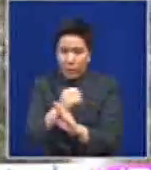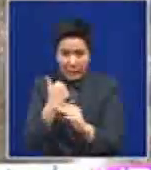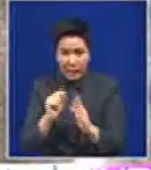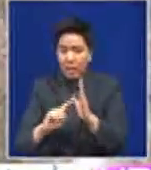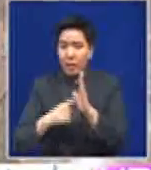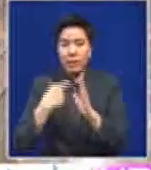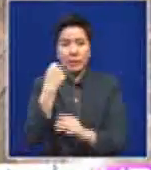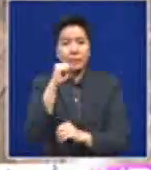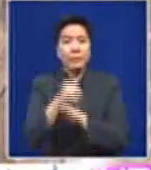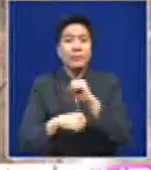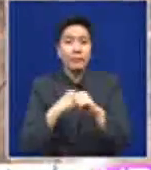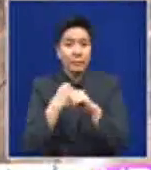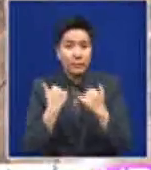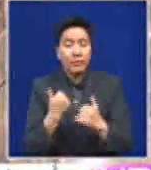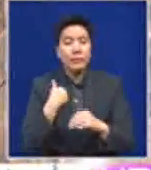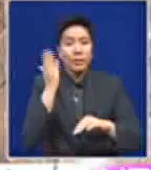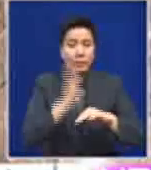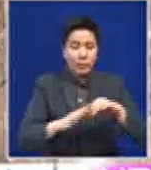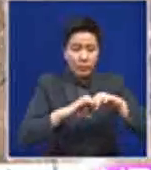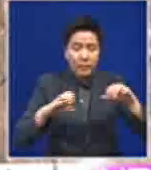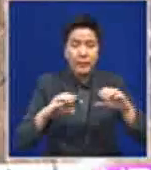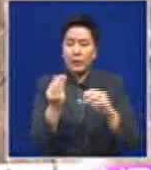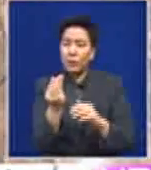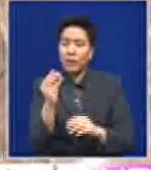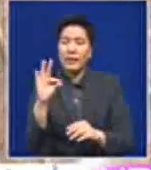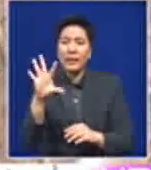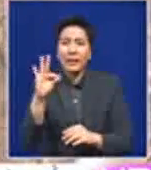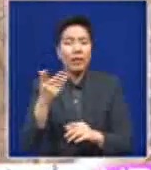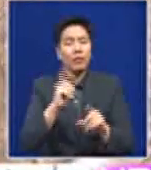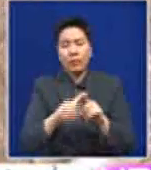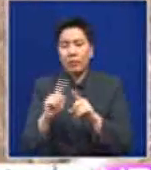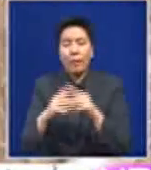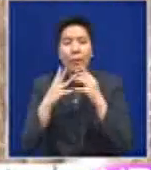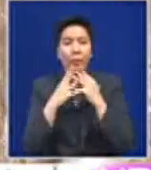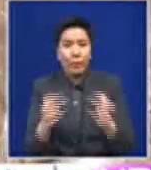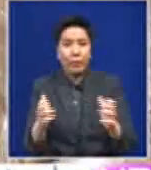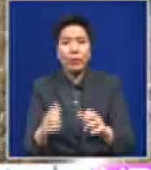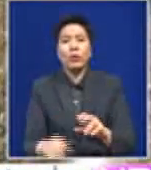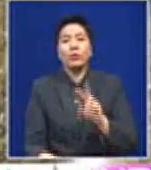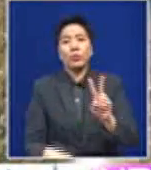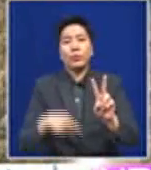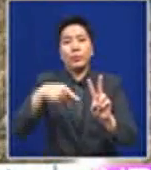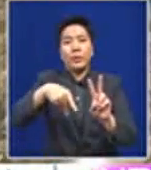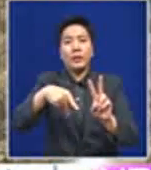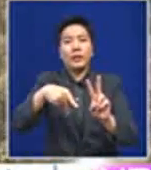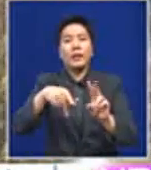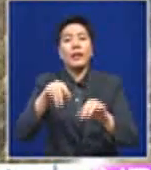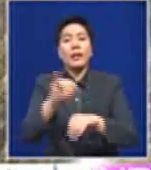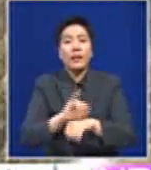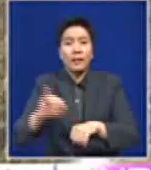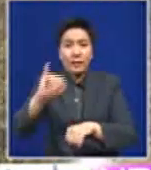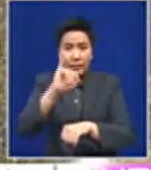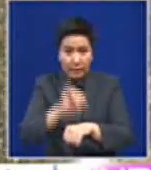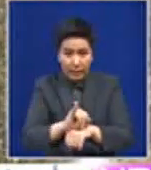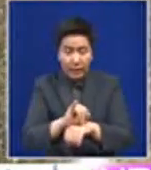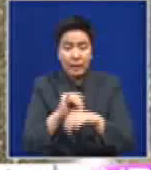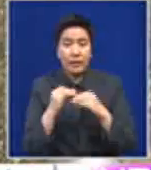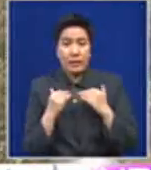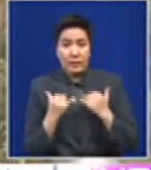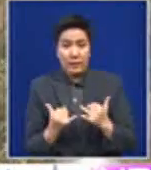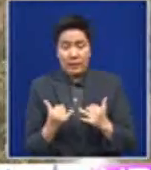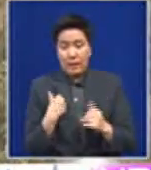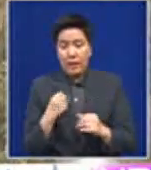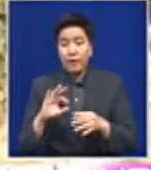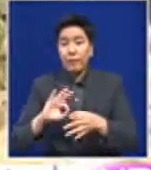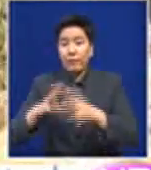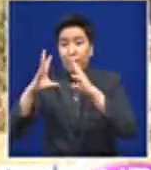ไม้ของเกษตรกรทั้งทุเรียนลองกองลังสาดได้รับความเสียหายรวมกว่า 2,000 ไร่ดังนั้นหลังปฏิบั